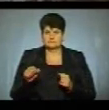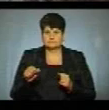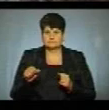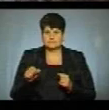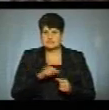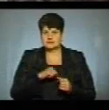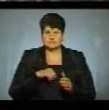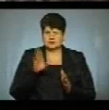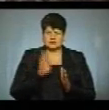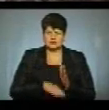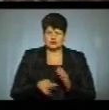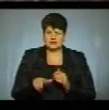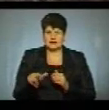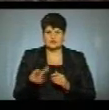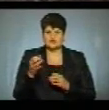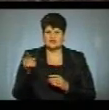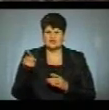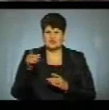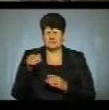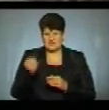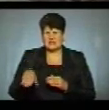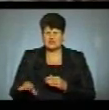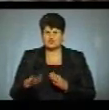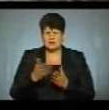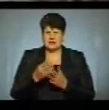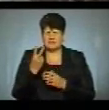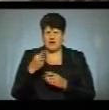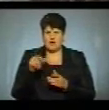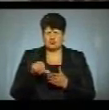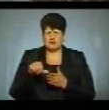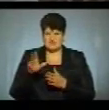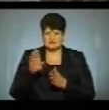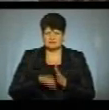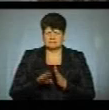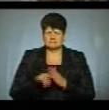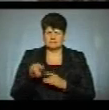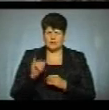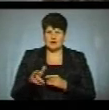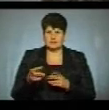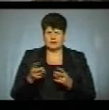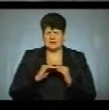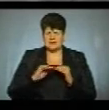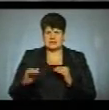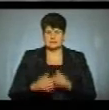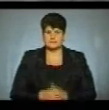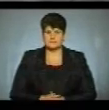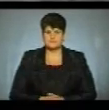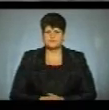самої хужої ділянки. І там ще внизу є пару участків, два участка до цього, які потрібно також зрізати наплив.